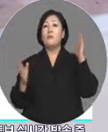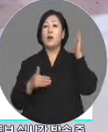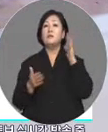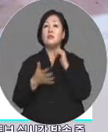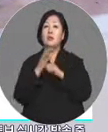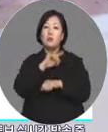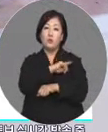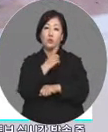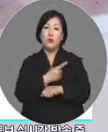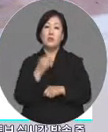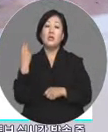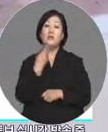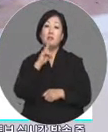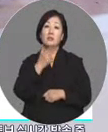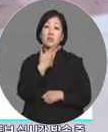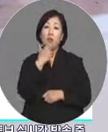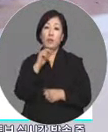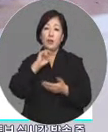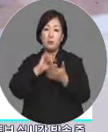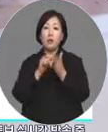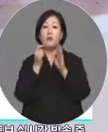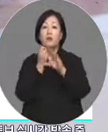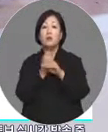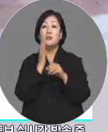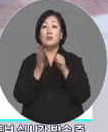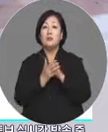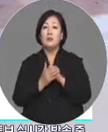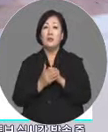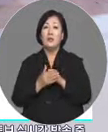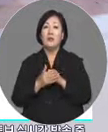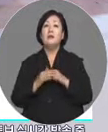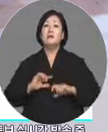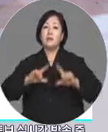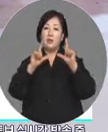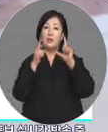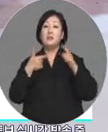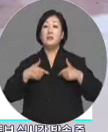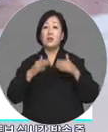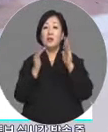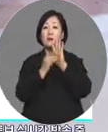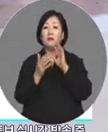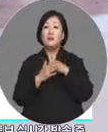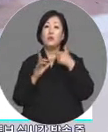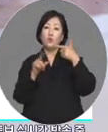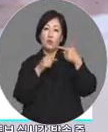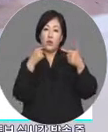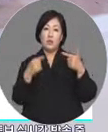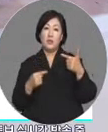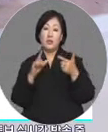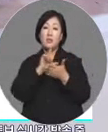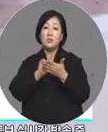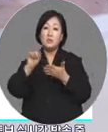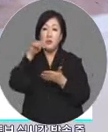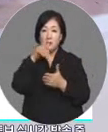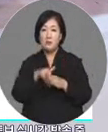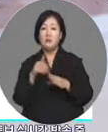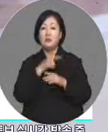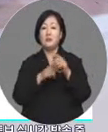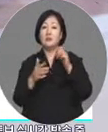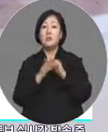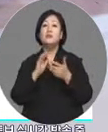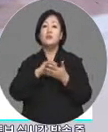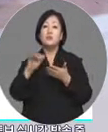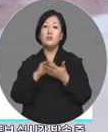유권자는 2,700여 명이었는데요. 생일이 기준이 되기 때문에 오는 6월 1일 지방선거 때는